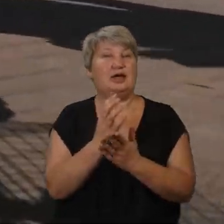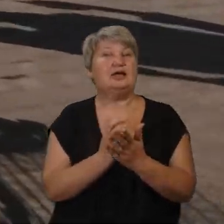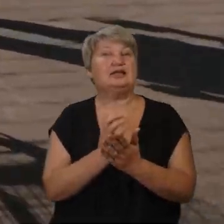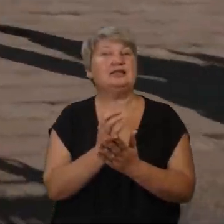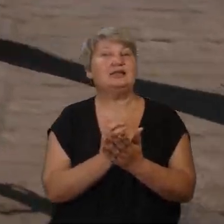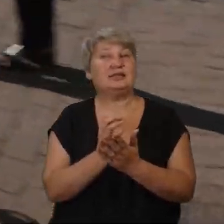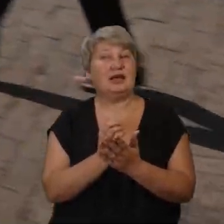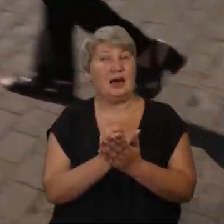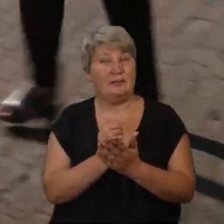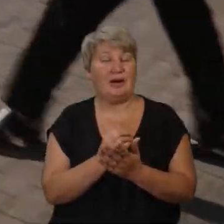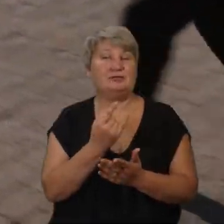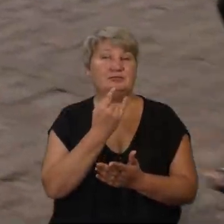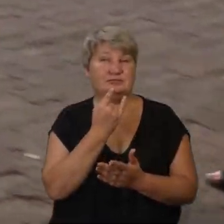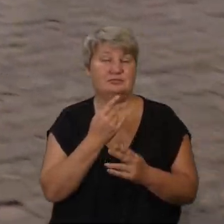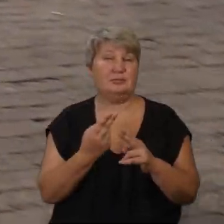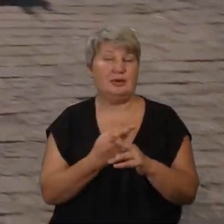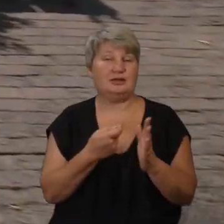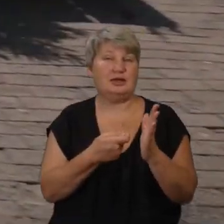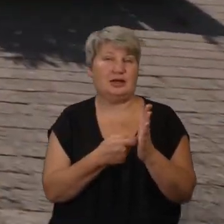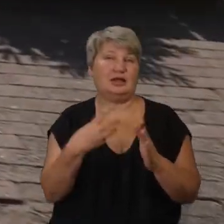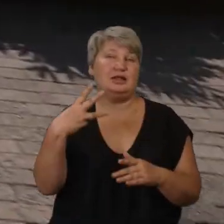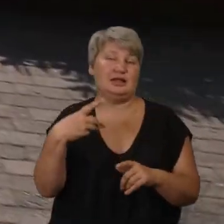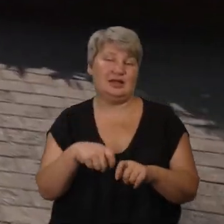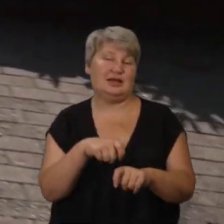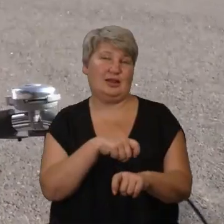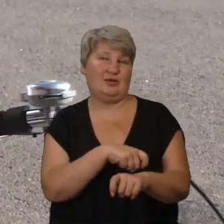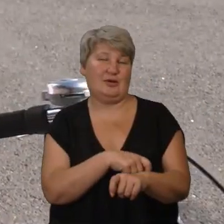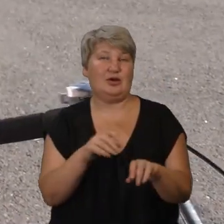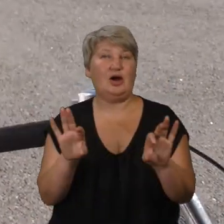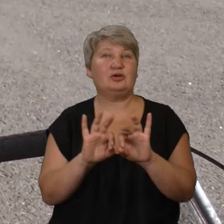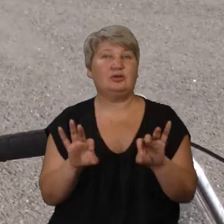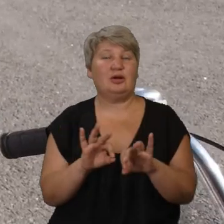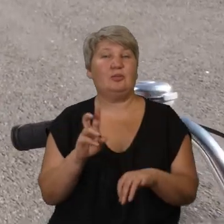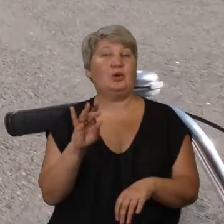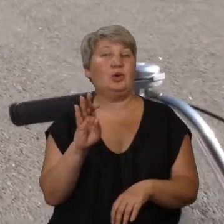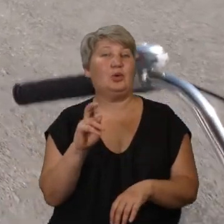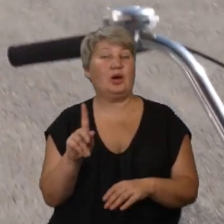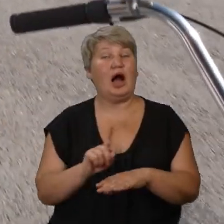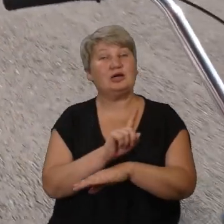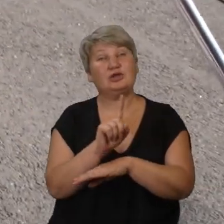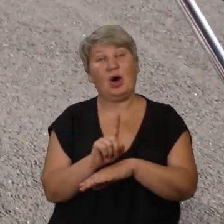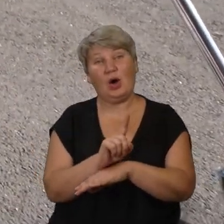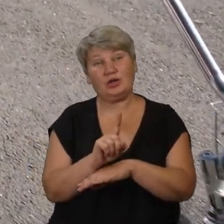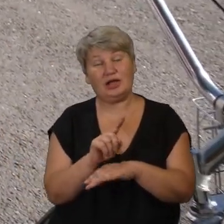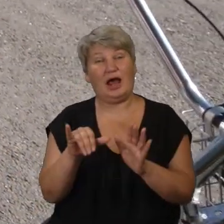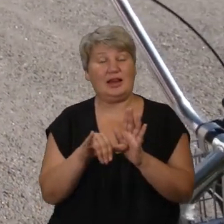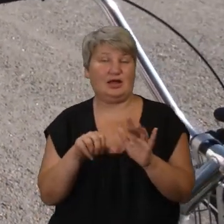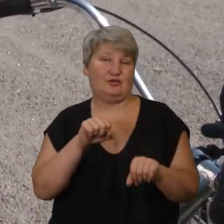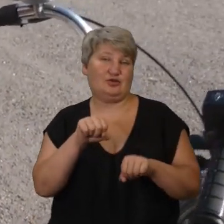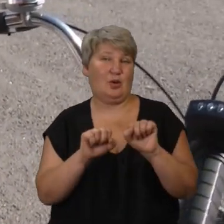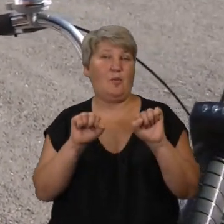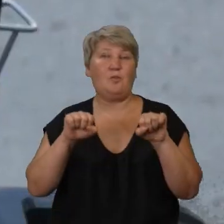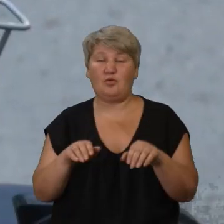цього транспорту без підзарядки 30 кілометрів розповідає Антон білюк А за годину каже електровелосипед можна